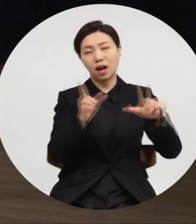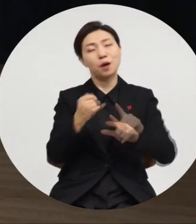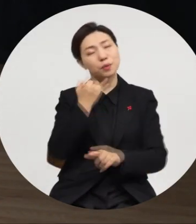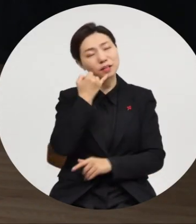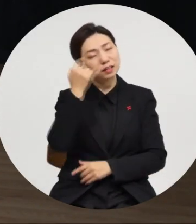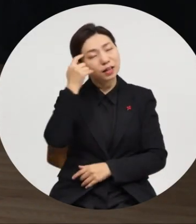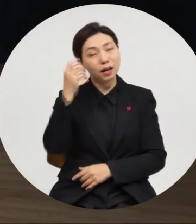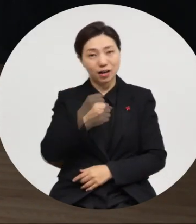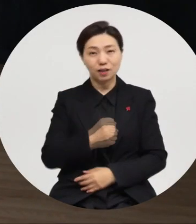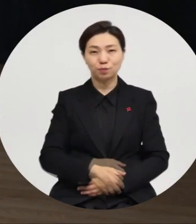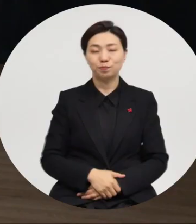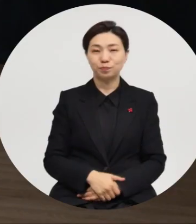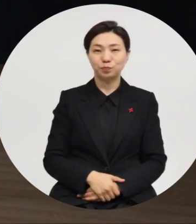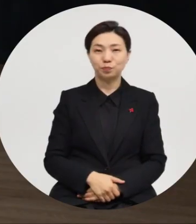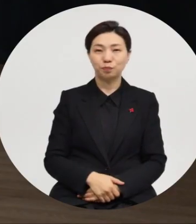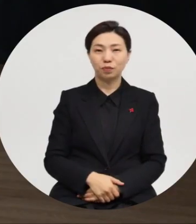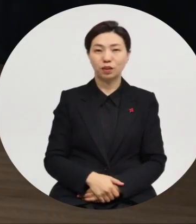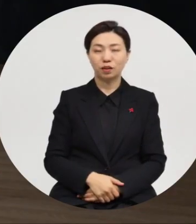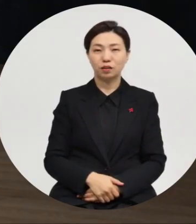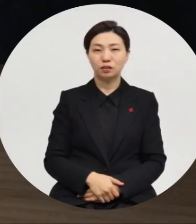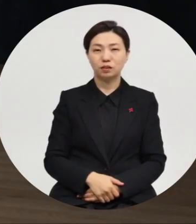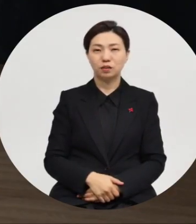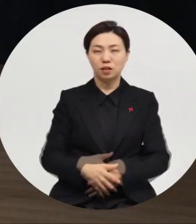들었습니다. 네,